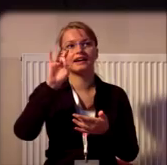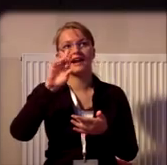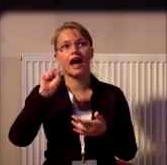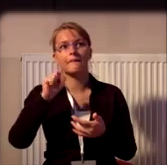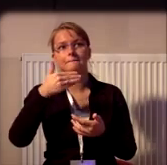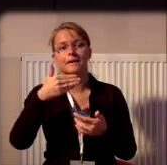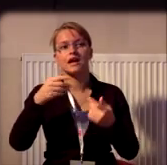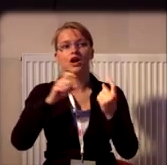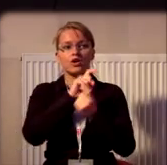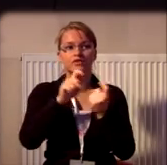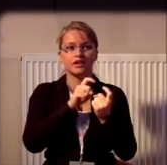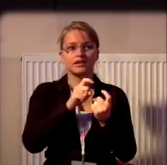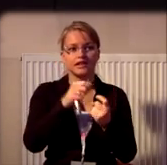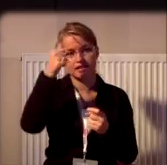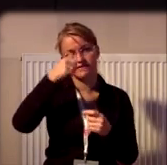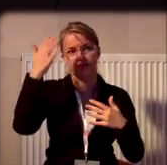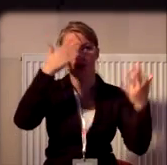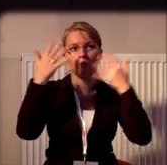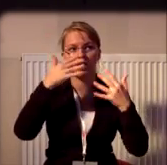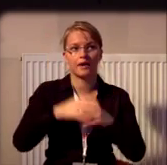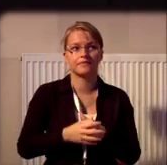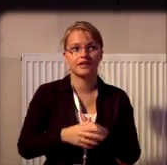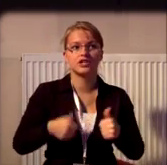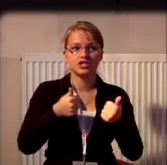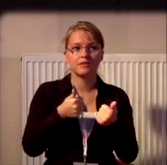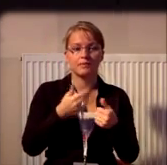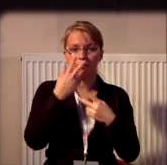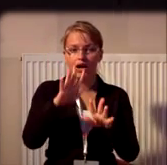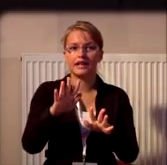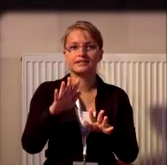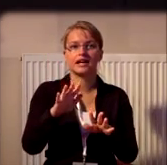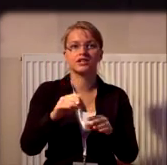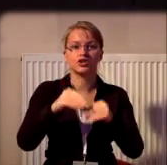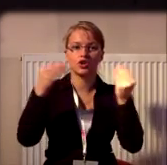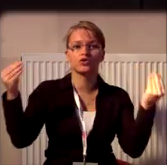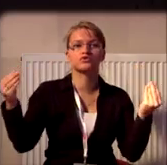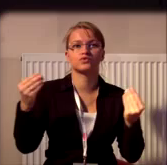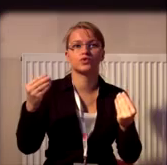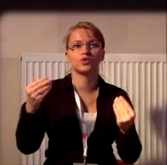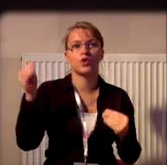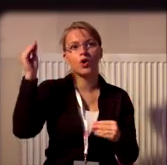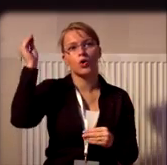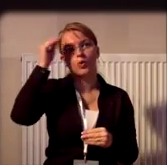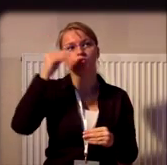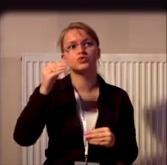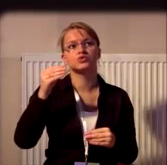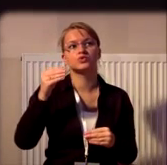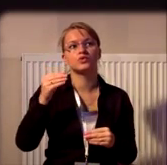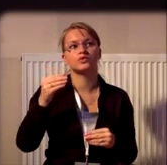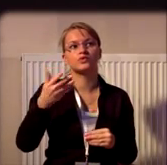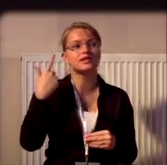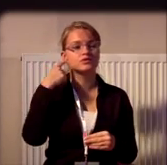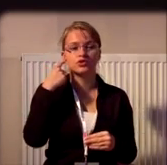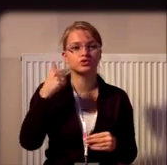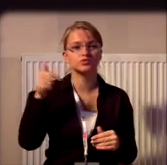zwanego potocznie chmurą. Aby zapewnić wszechstronny rozwój naszych uczniów niesłyszących, musimy zadbać o ich rozwój poznawczy.